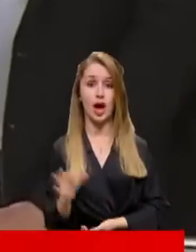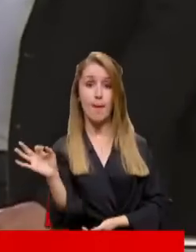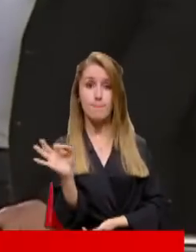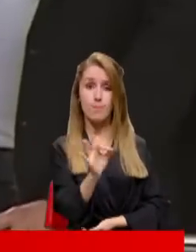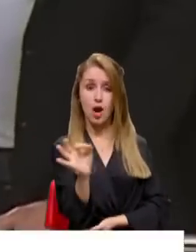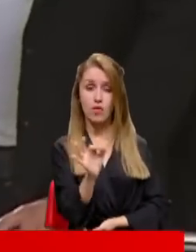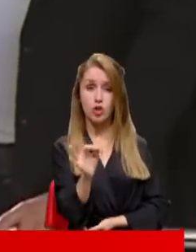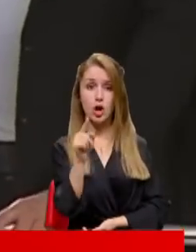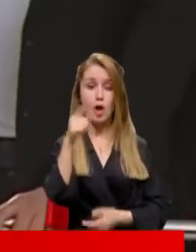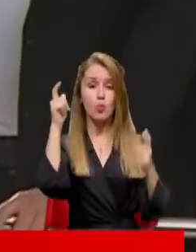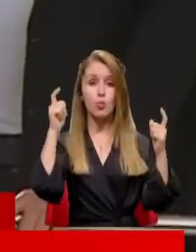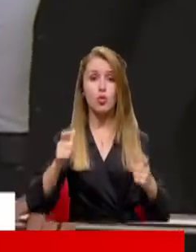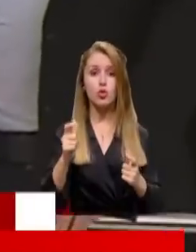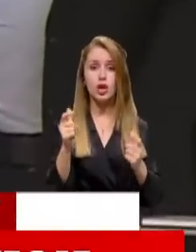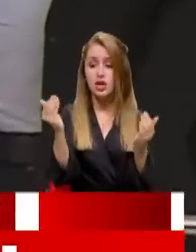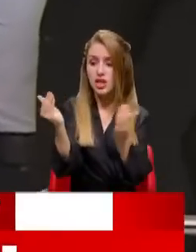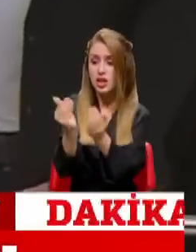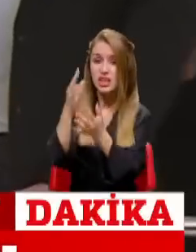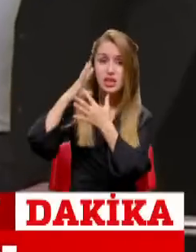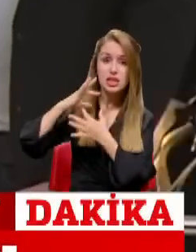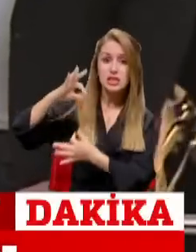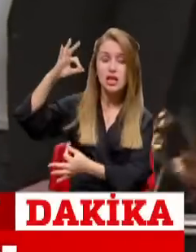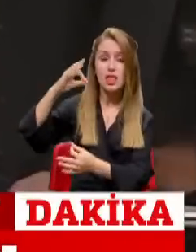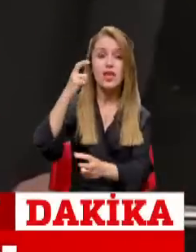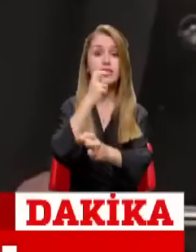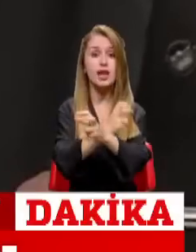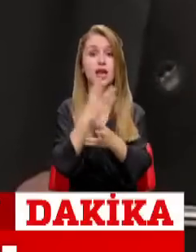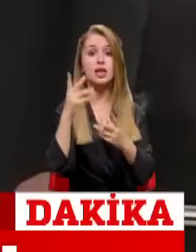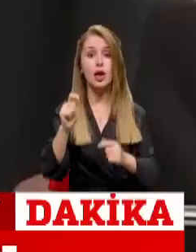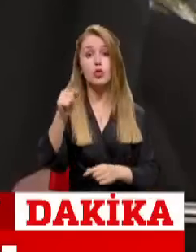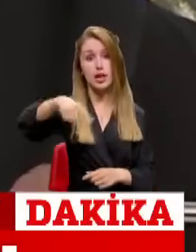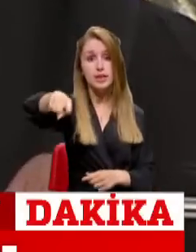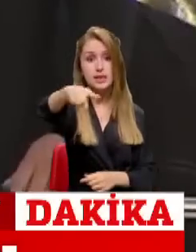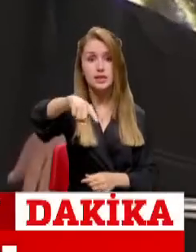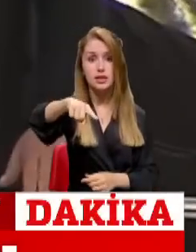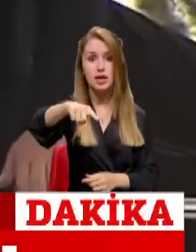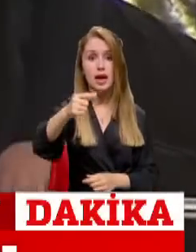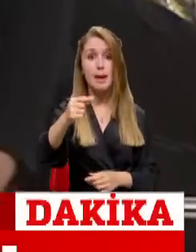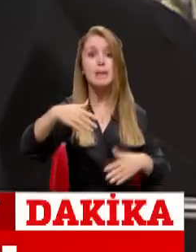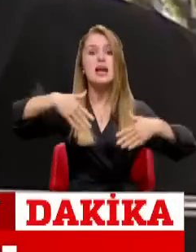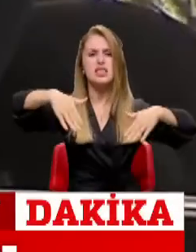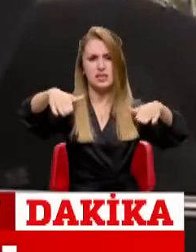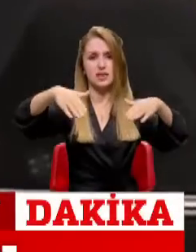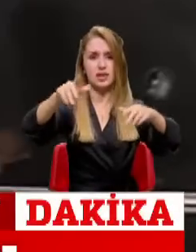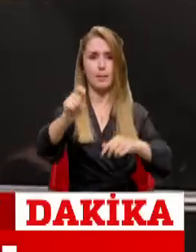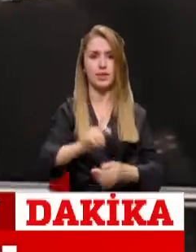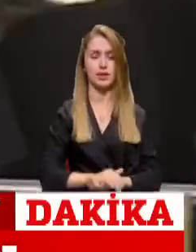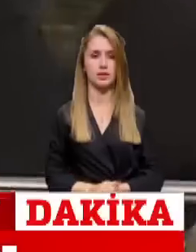Provokasyon ve buradaki bir avuç insan tehlikeye atıyorlar sizi. Biraz geriye doğru